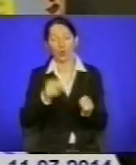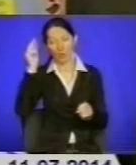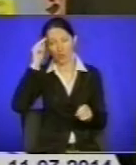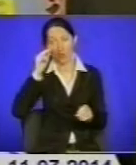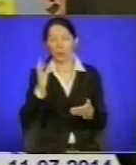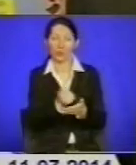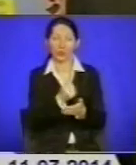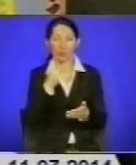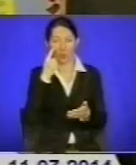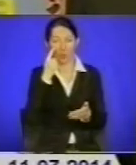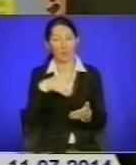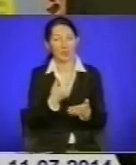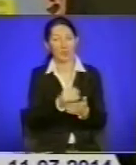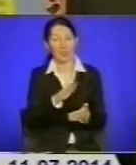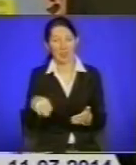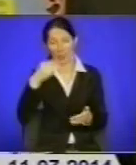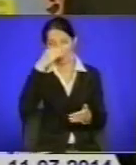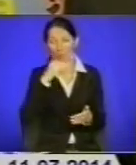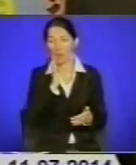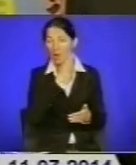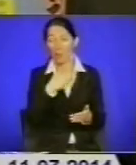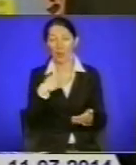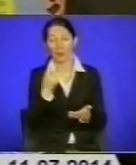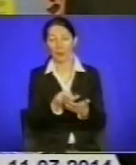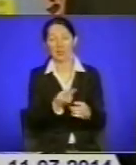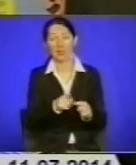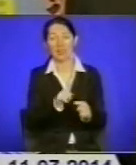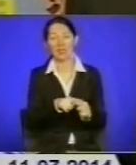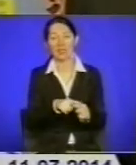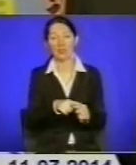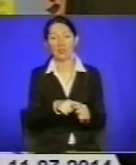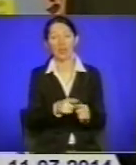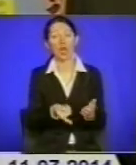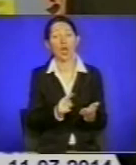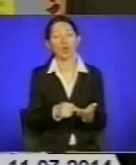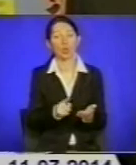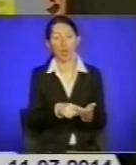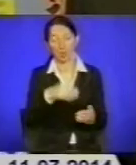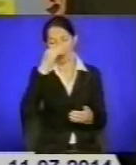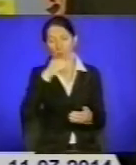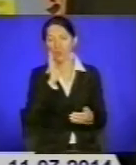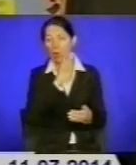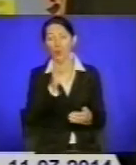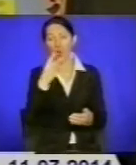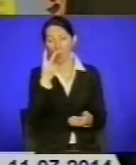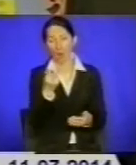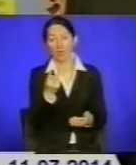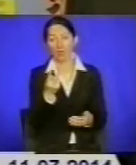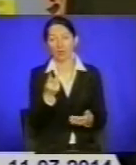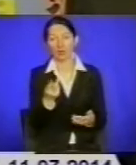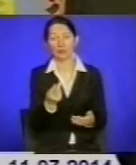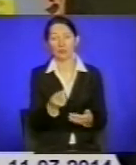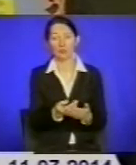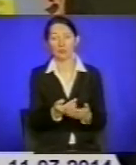дітей. Батькам ми продемонструємо цей журнал. Батьки будуть бачити,